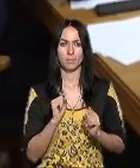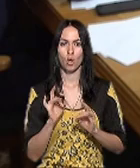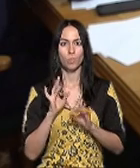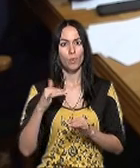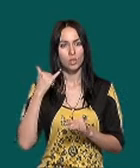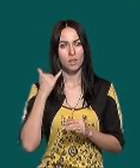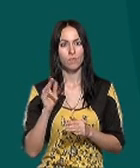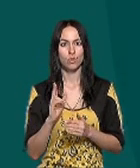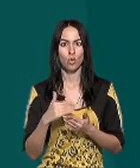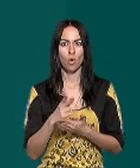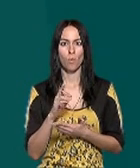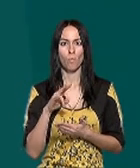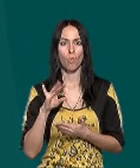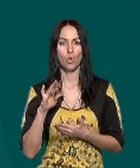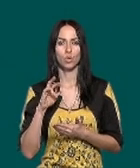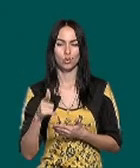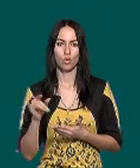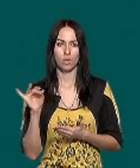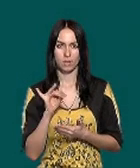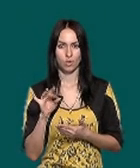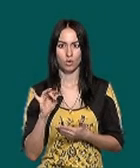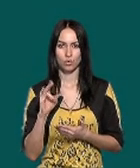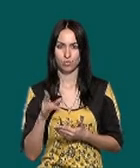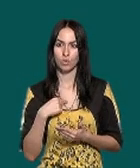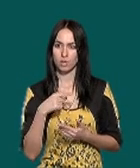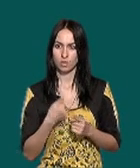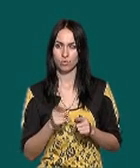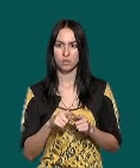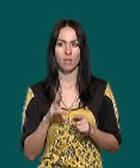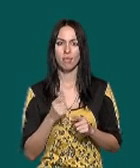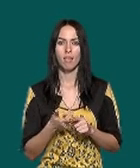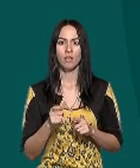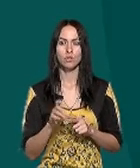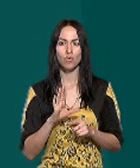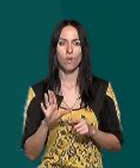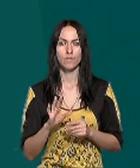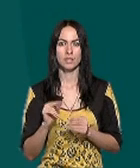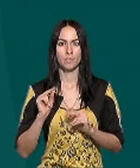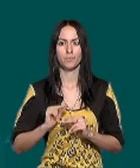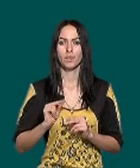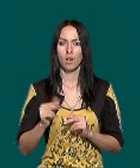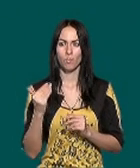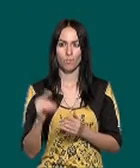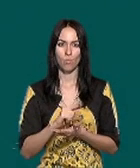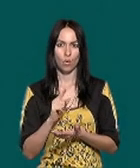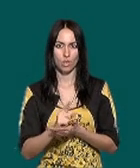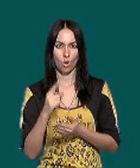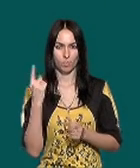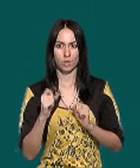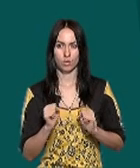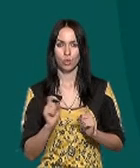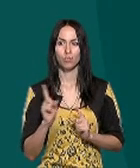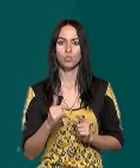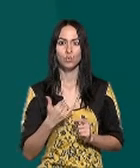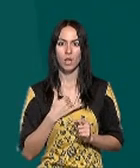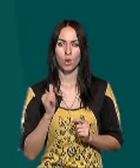політолог Ігор Поліщук. Я скажу так, що це не зовсім функція обласної адміністрації, тому що в нас унітарна держава і